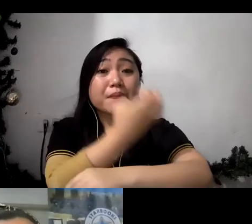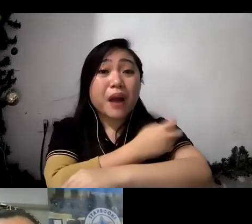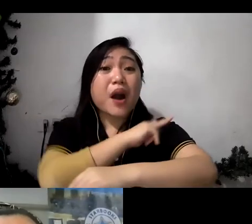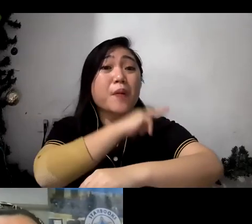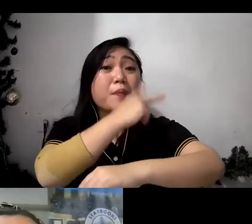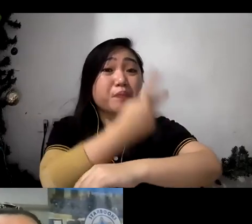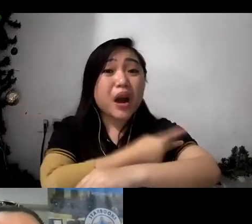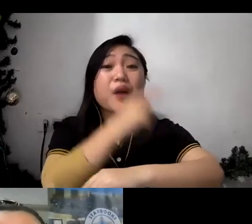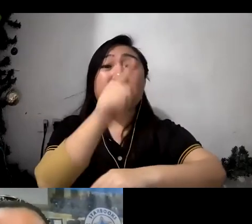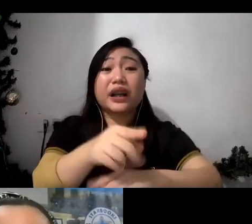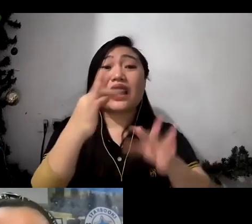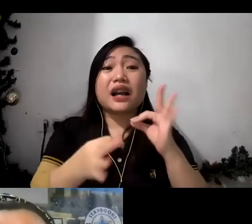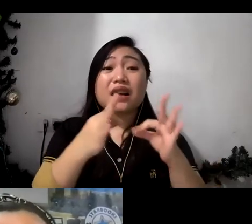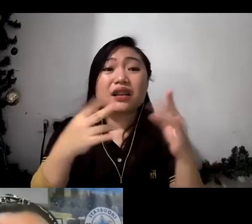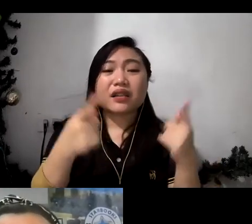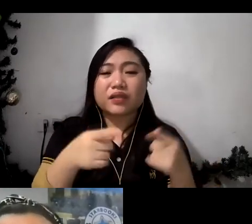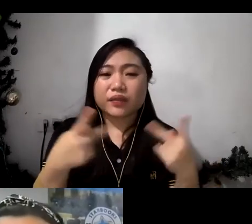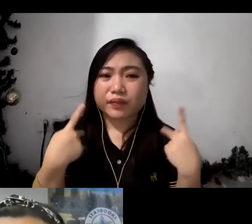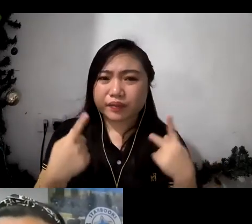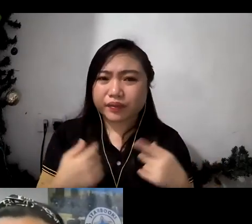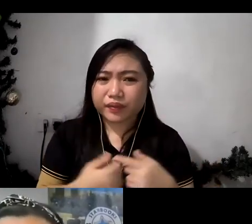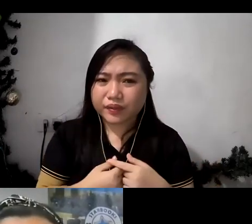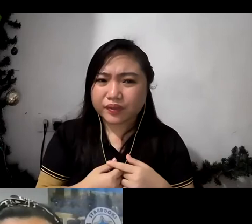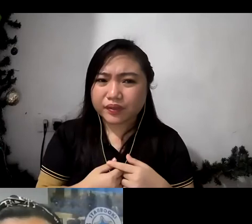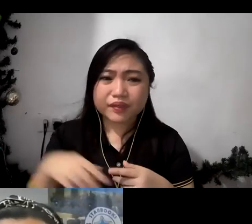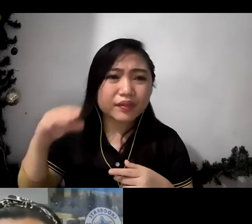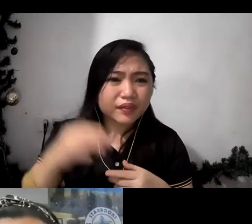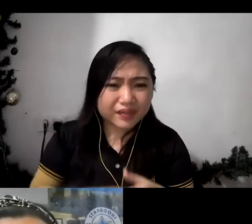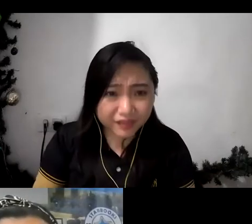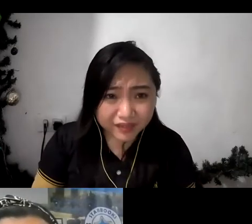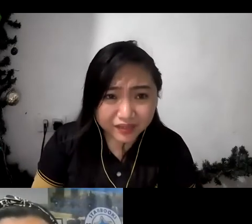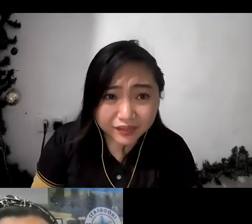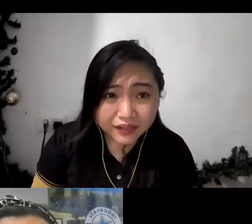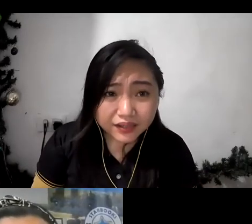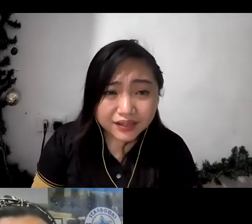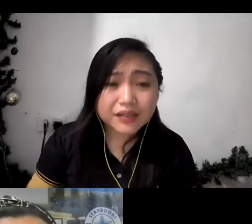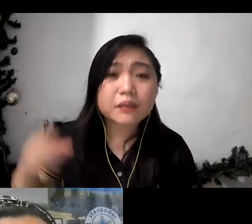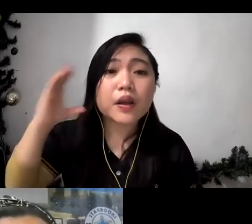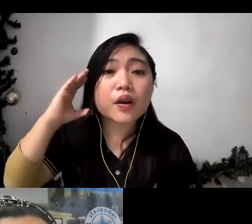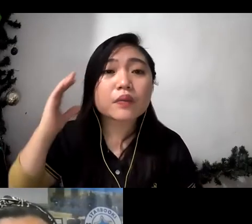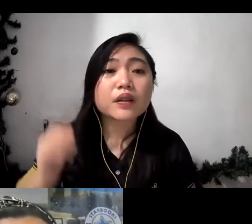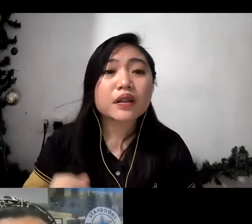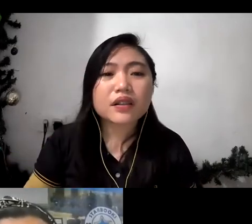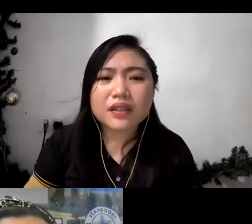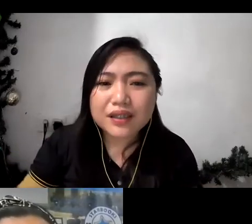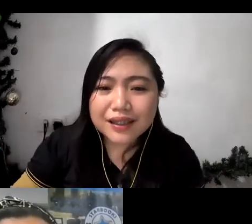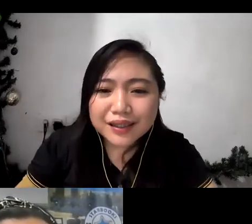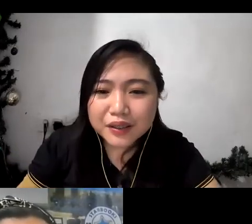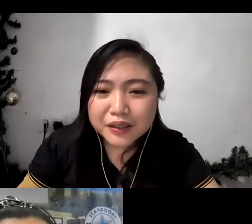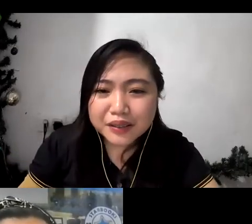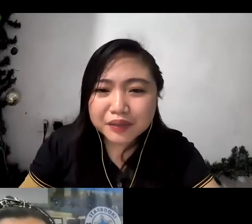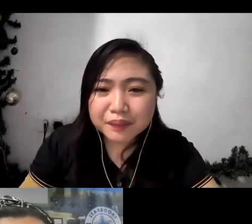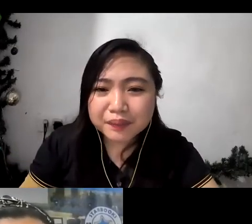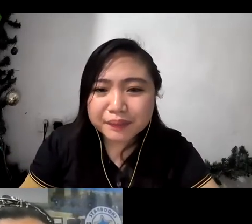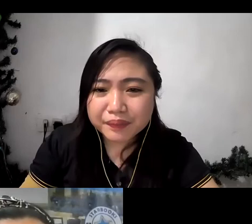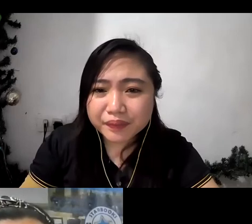ilang pag-alaman at nagkakaroon ka ng kapasidad na mag-desisyon at umaksyon. So, lahat ng taong